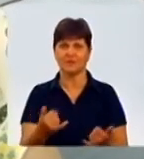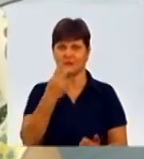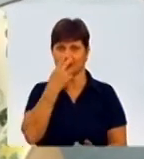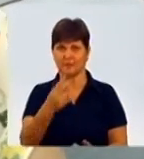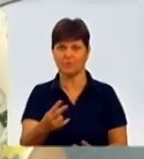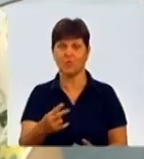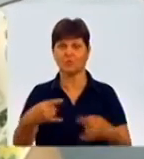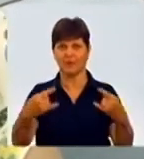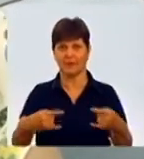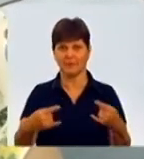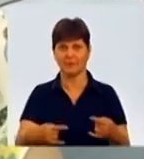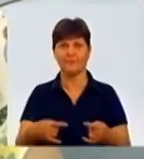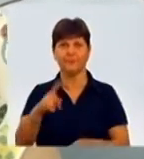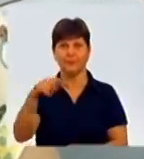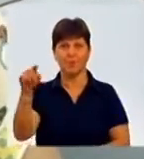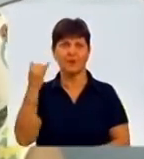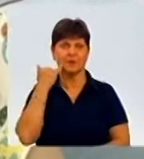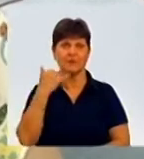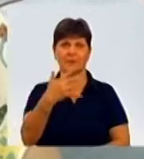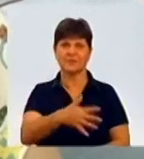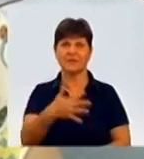своїх екранах номер телефону